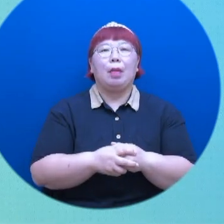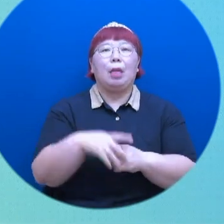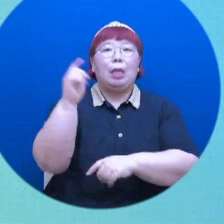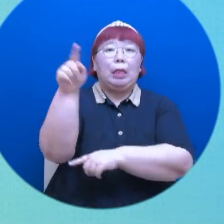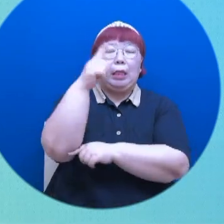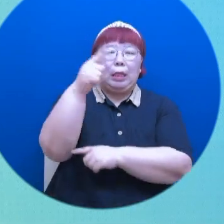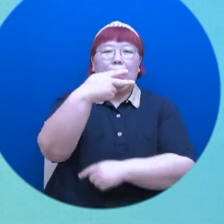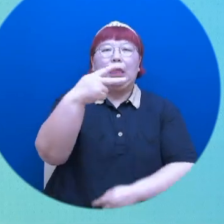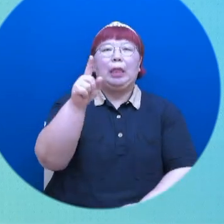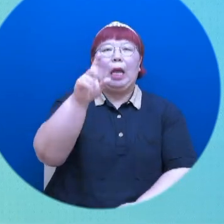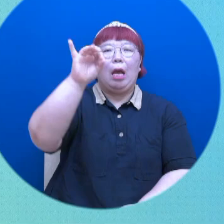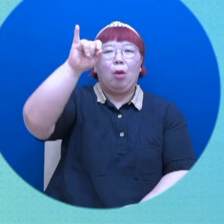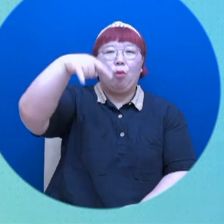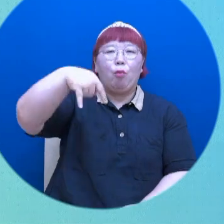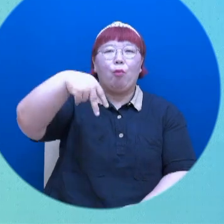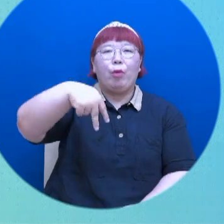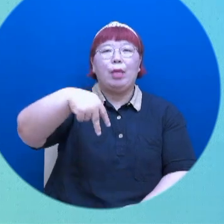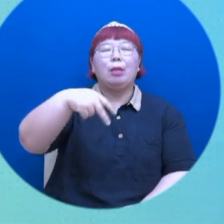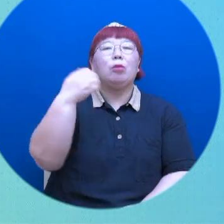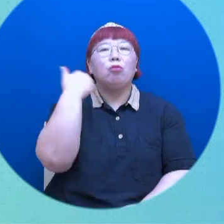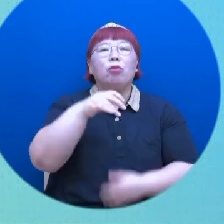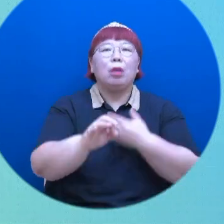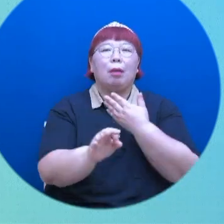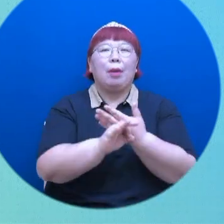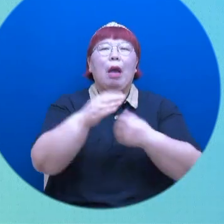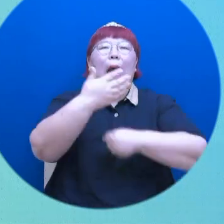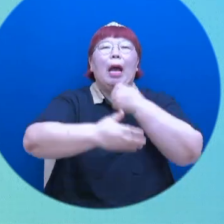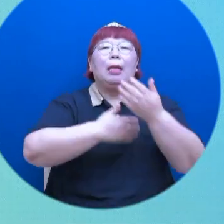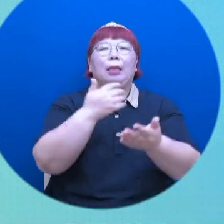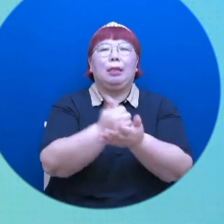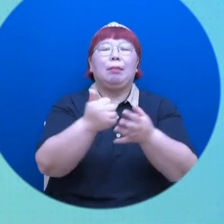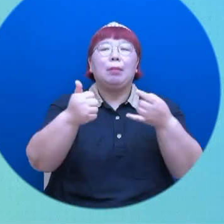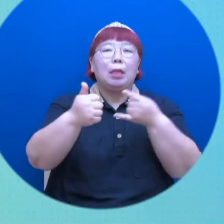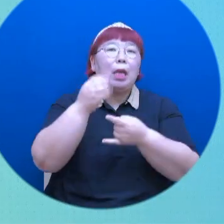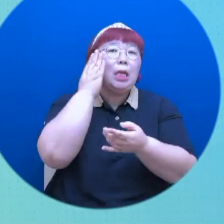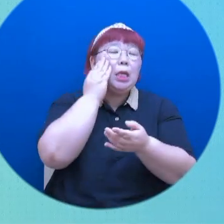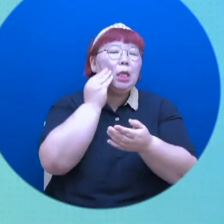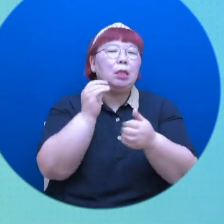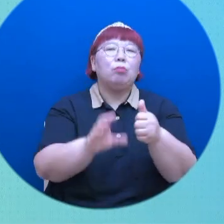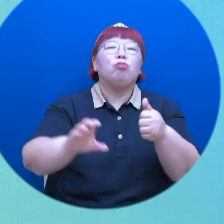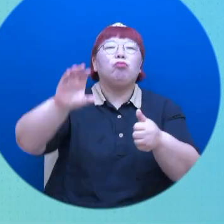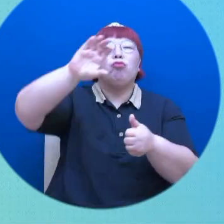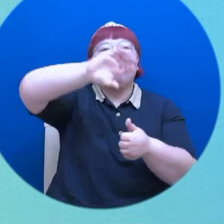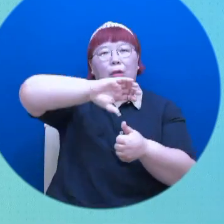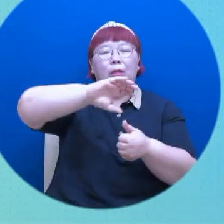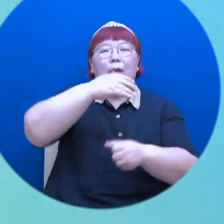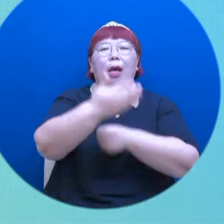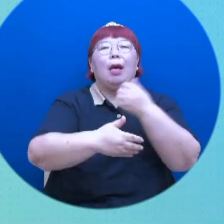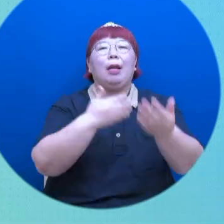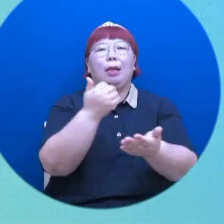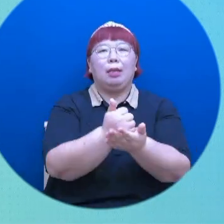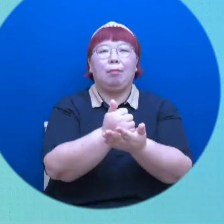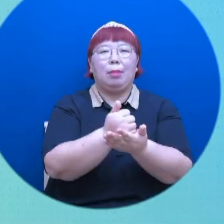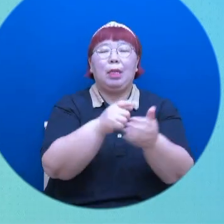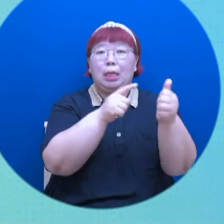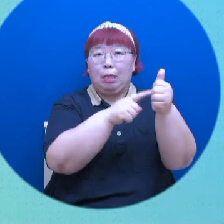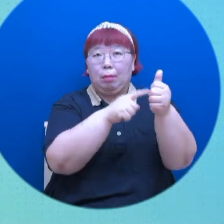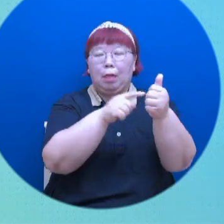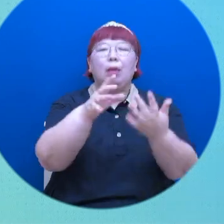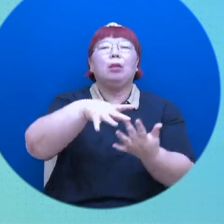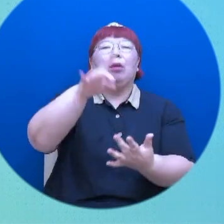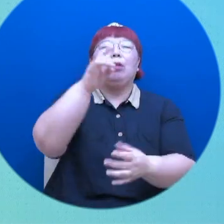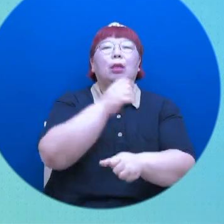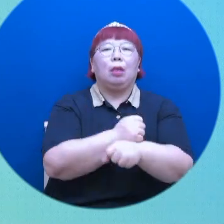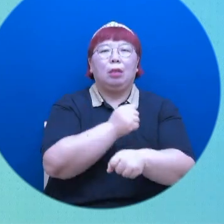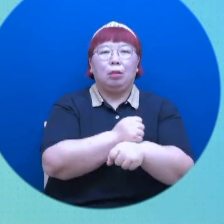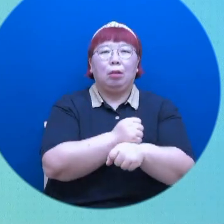다윗은 하나님께 기름 부음을 받습니다. 하나님이 다윗을 선택하신 것이죠. 기름